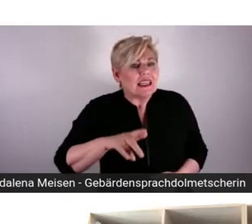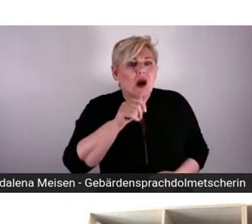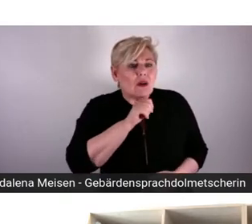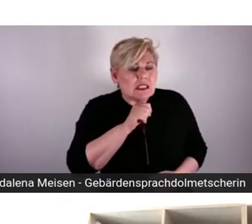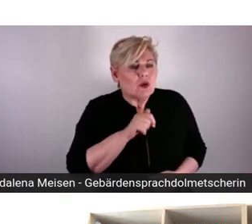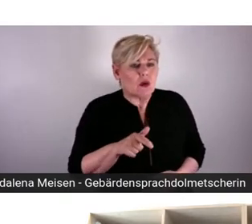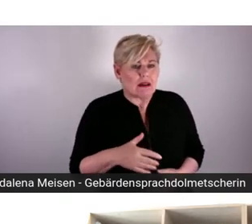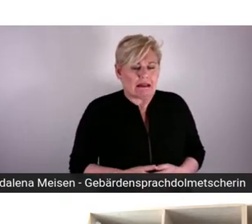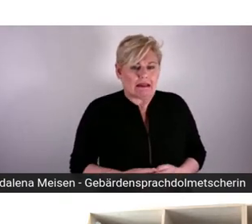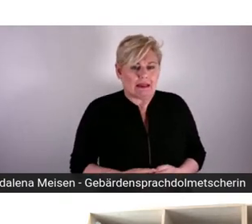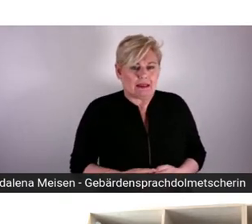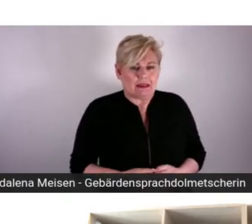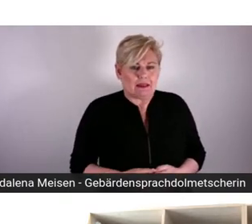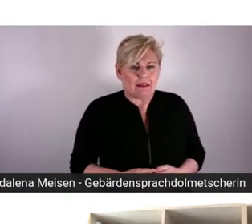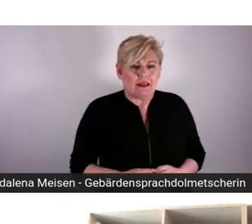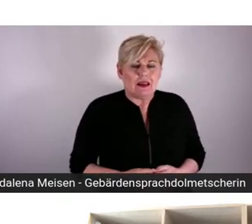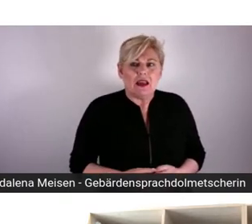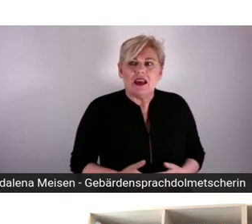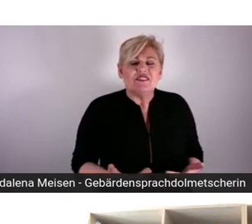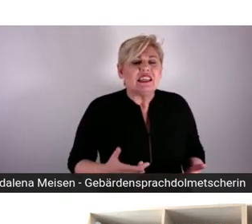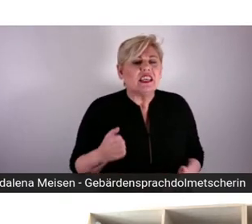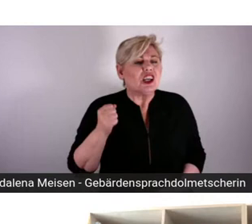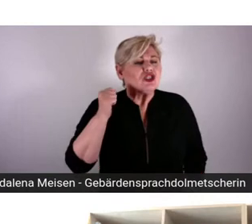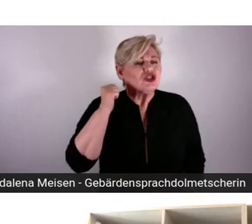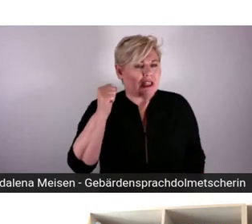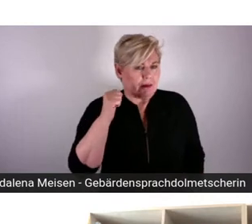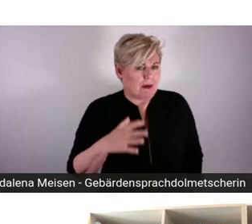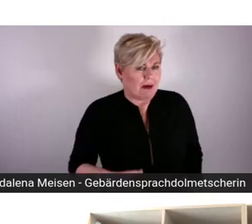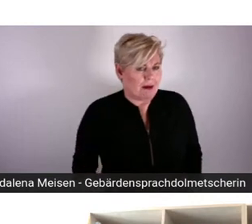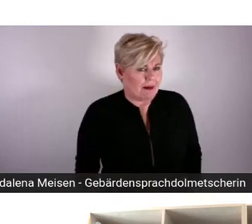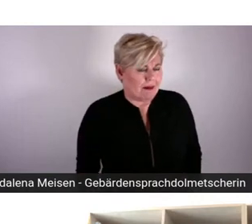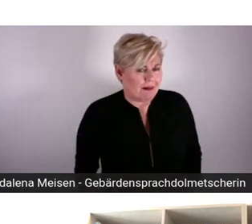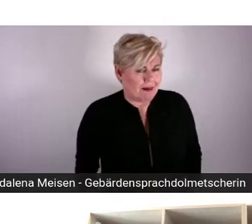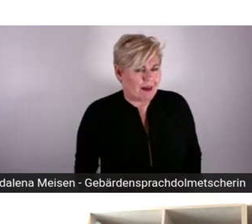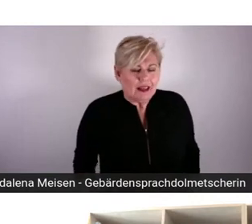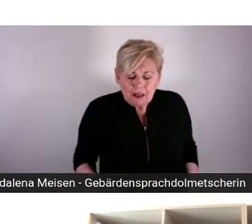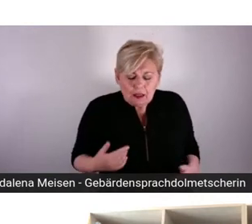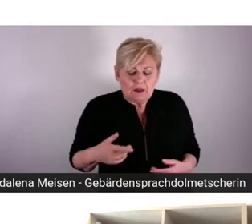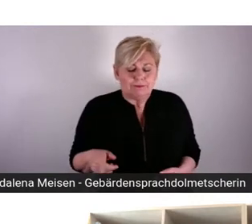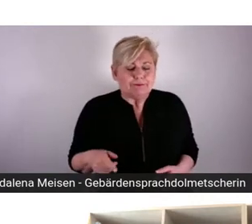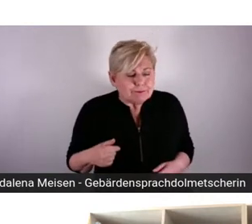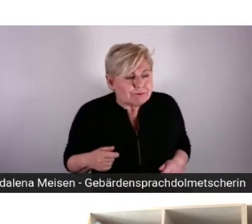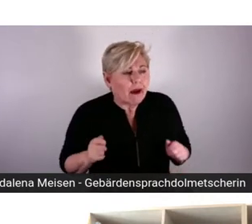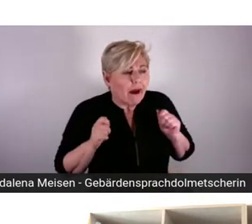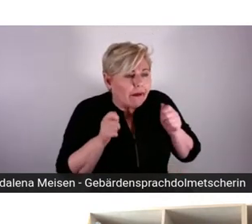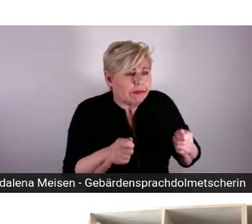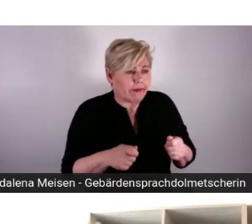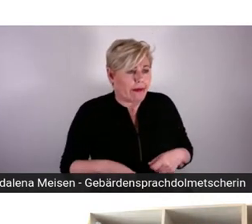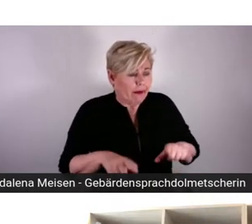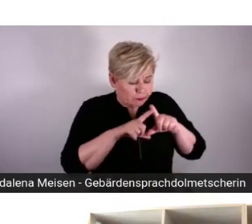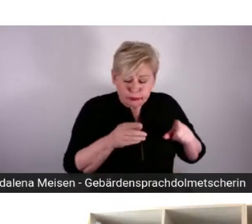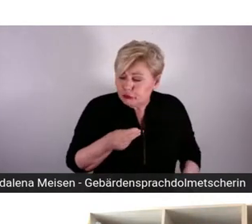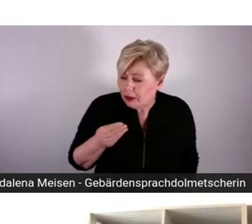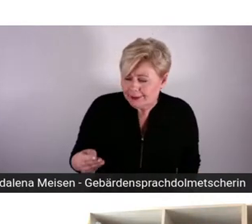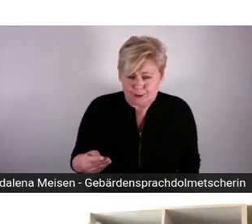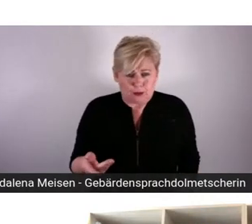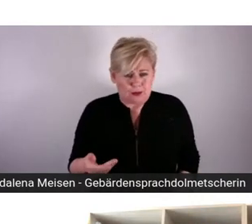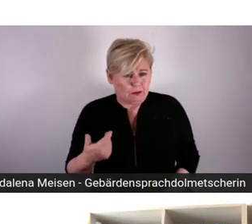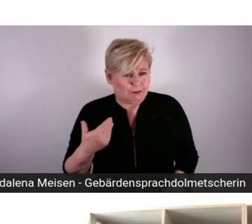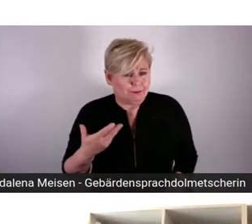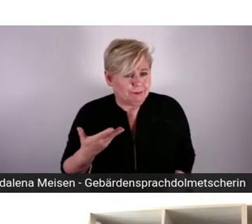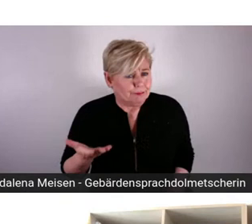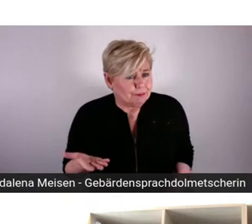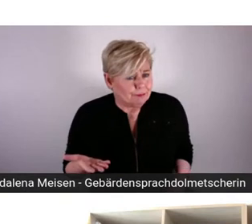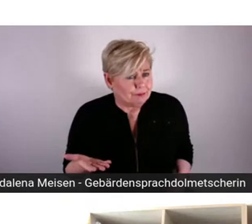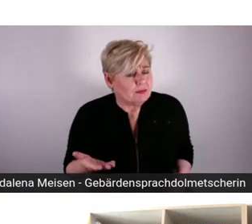als stigmatisierend empfundenes Antrags- und Bescheinigungswesen? Oder wäre nicht